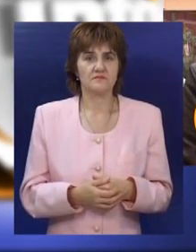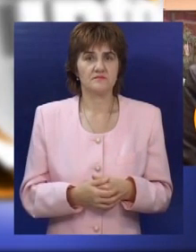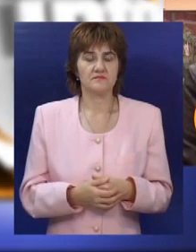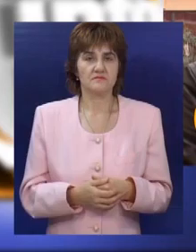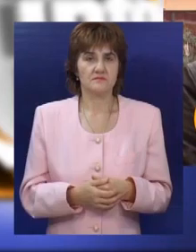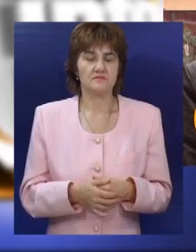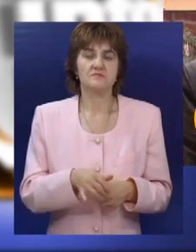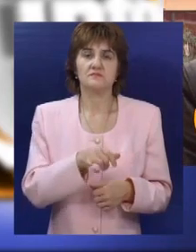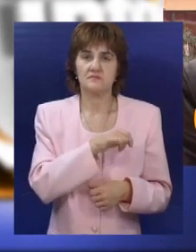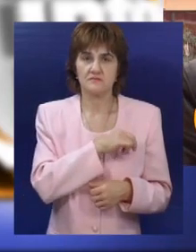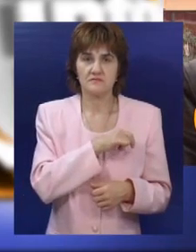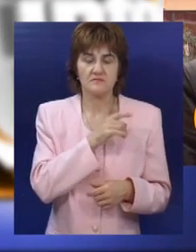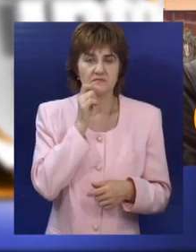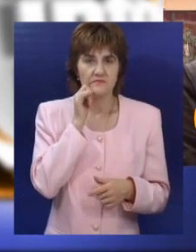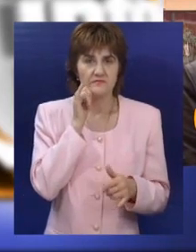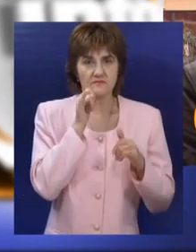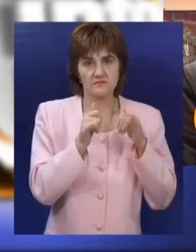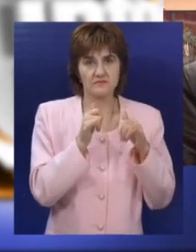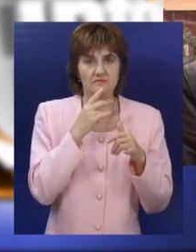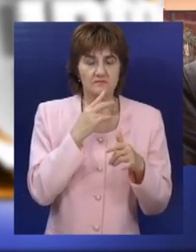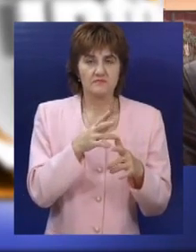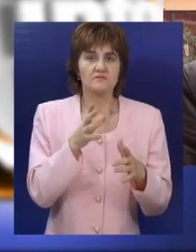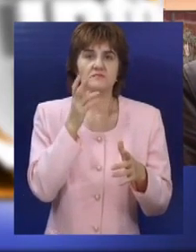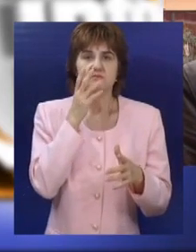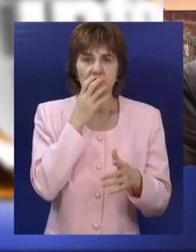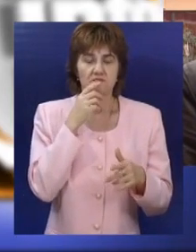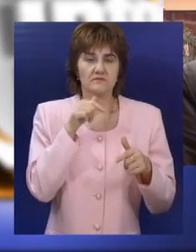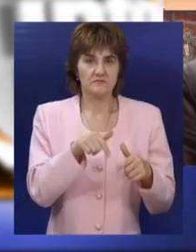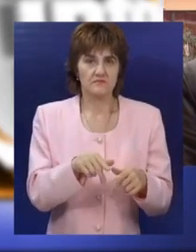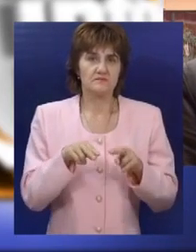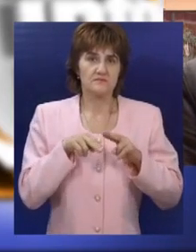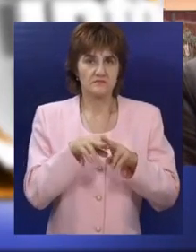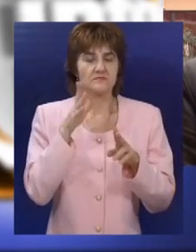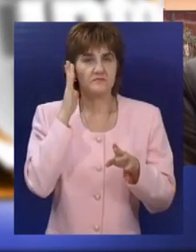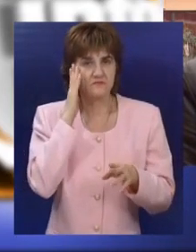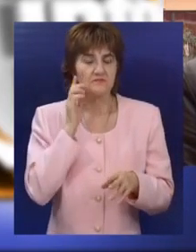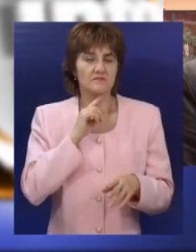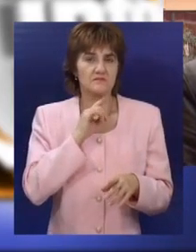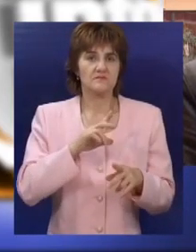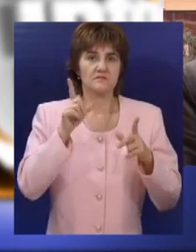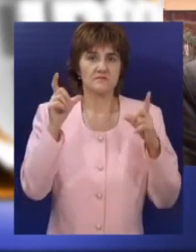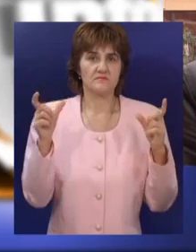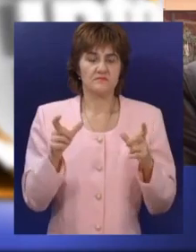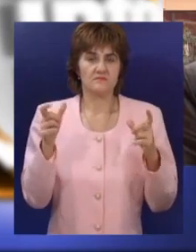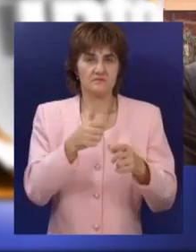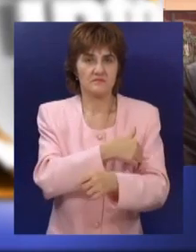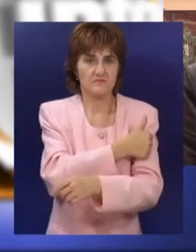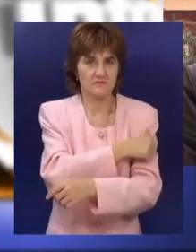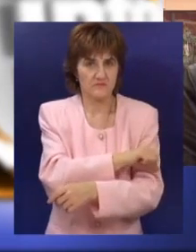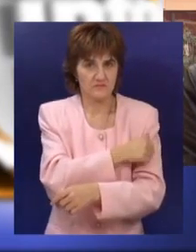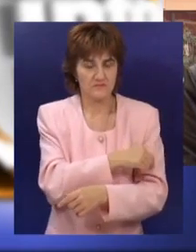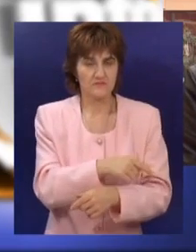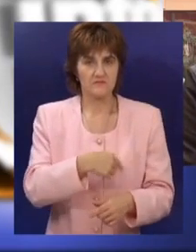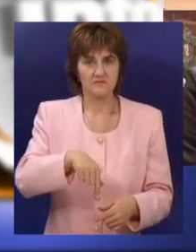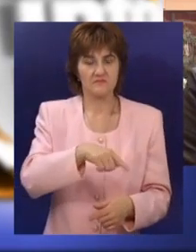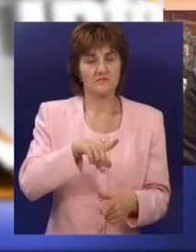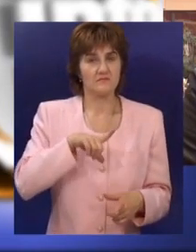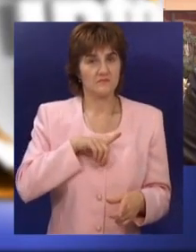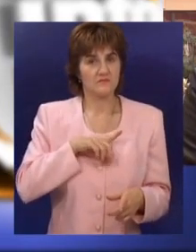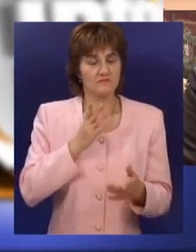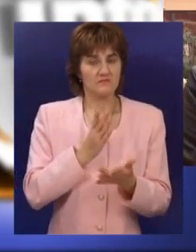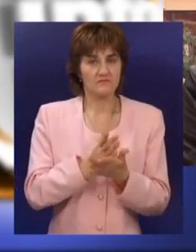šire, tako da interesovanje je zaista veliko i za smeštene kapacitete i za sam doček nove godine.